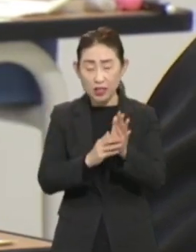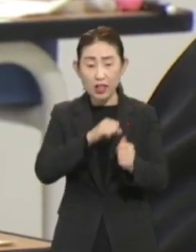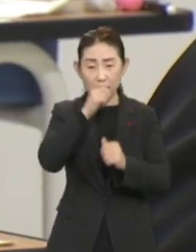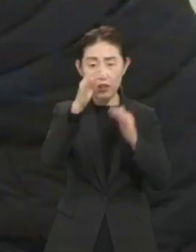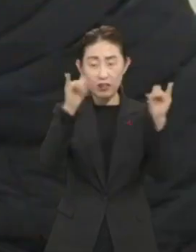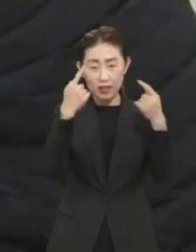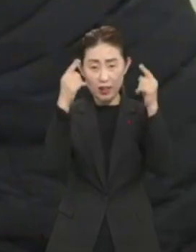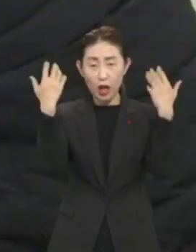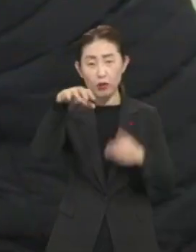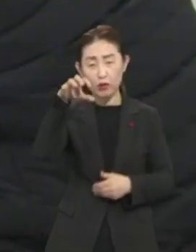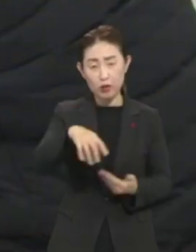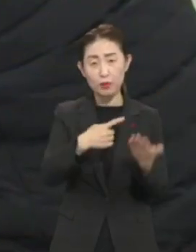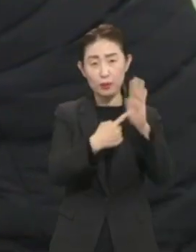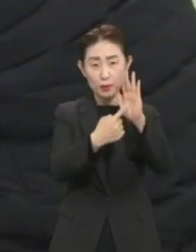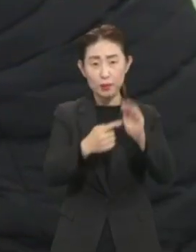합격자를 발표하게 됩니다